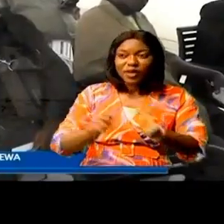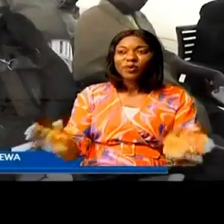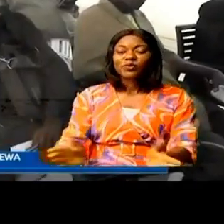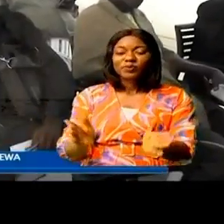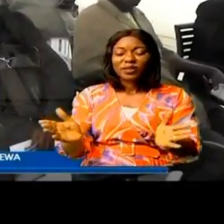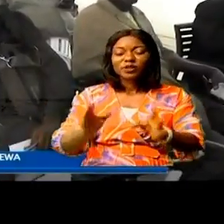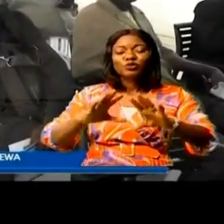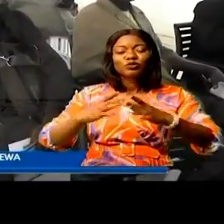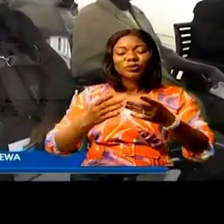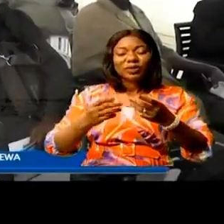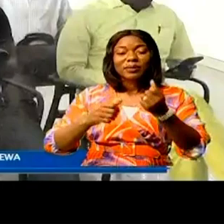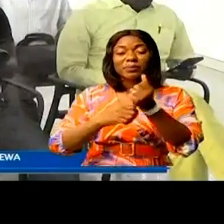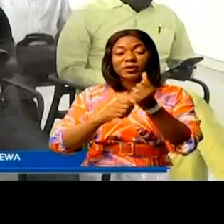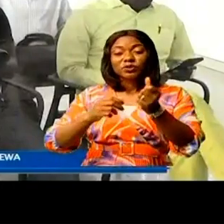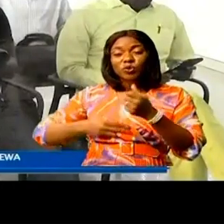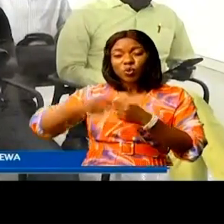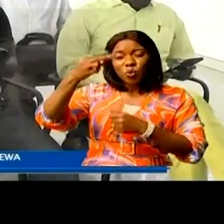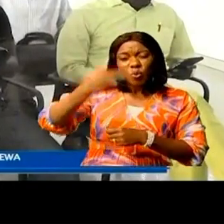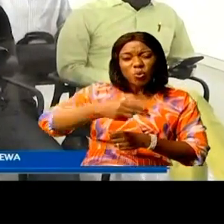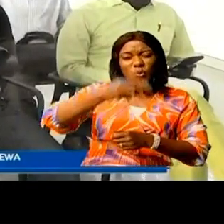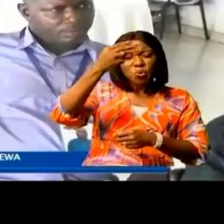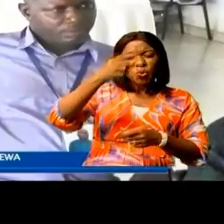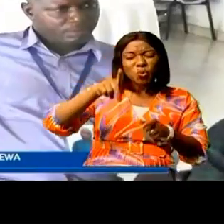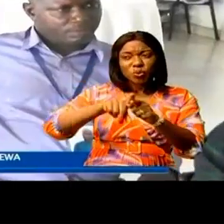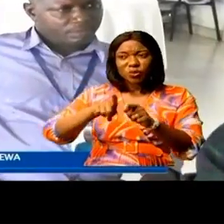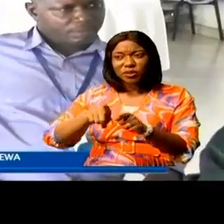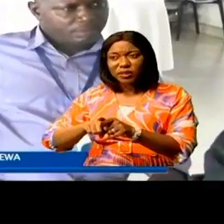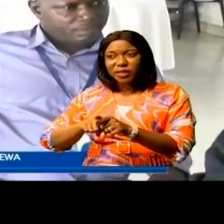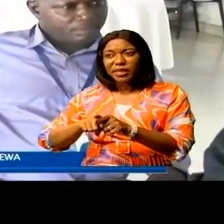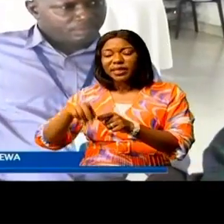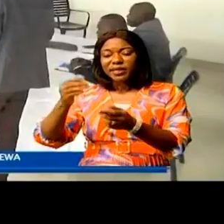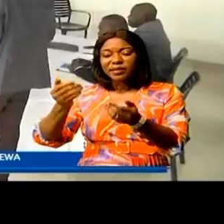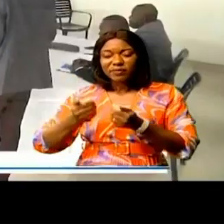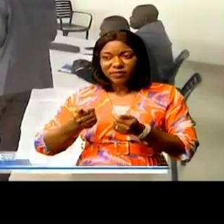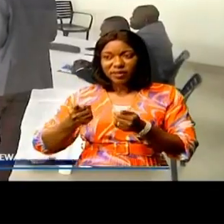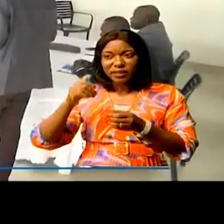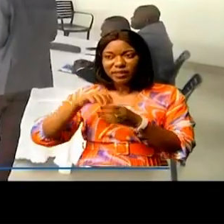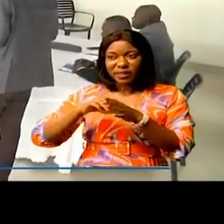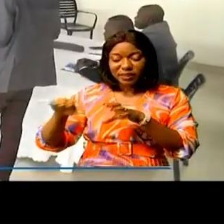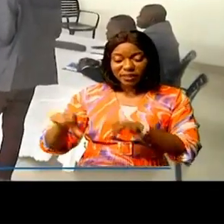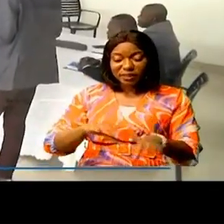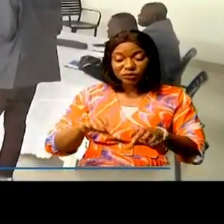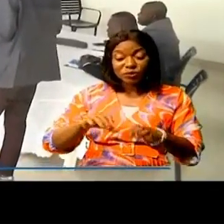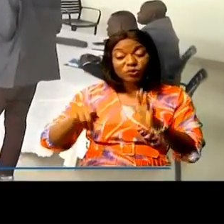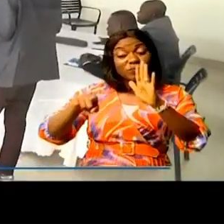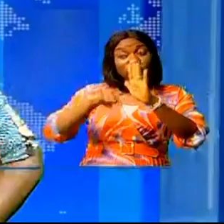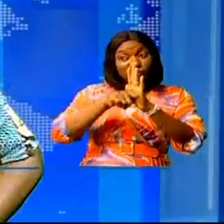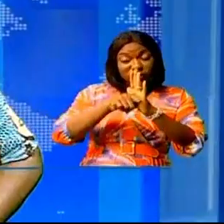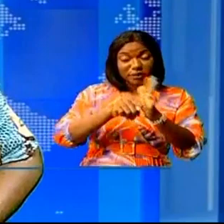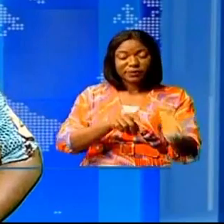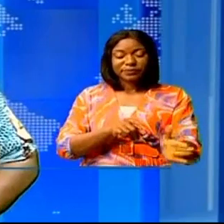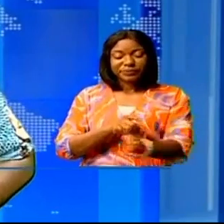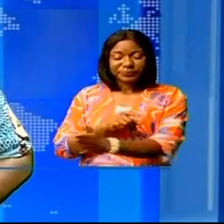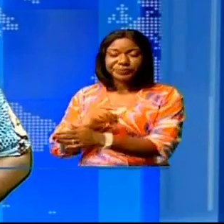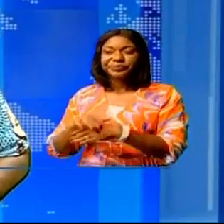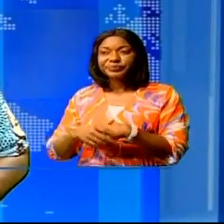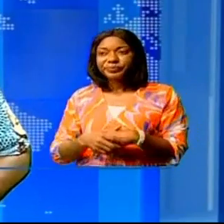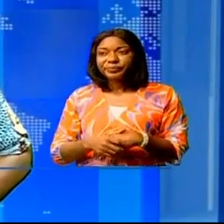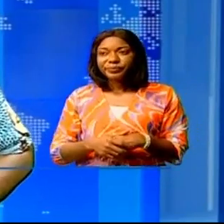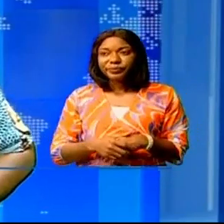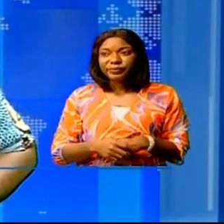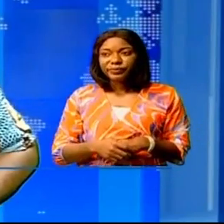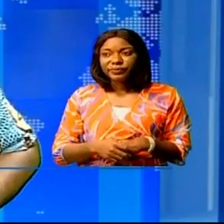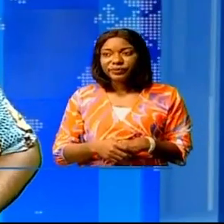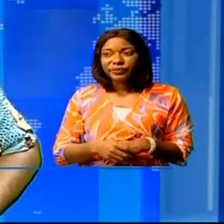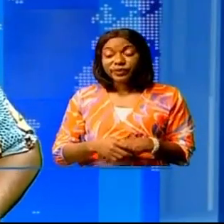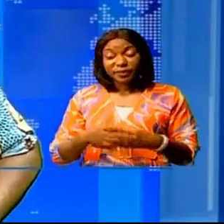toutes les personnalités politiques et du monde des affaires qui s'illustrent dans des actions positives. La